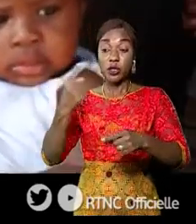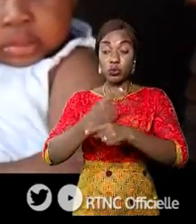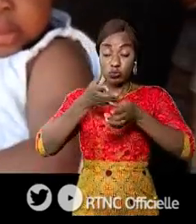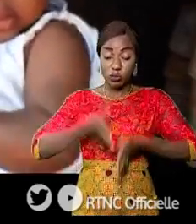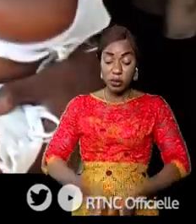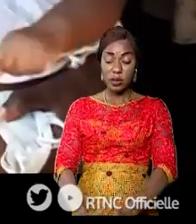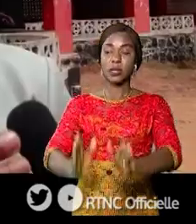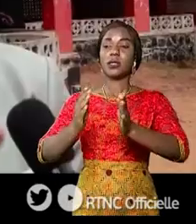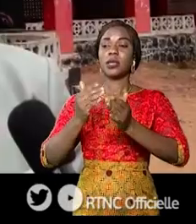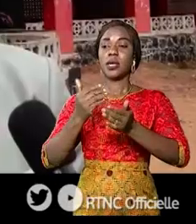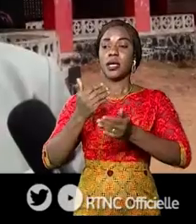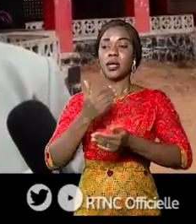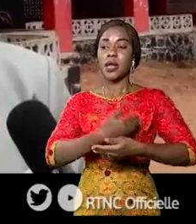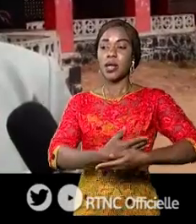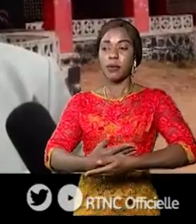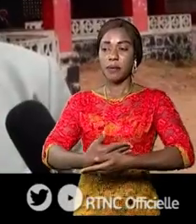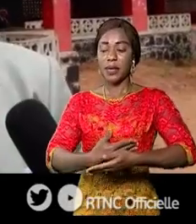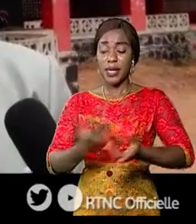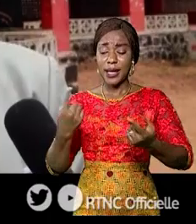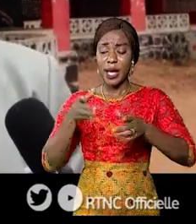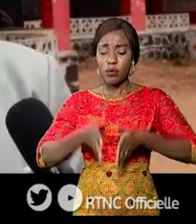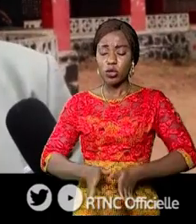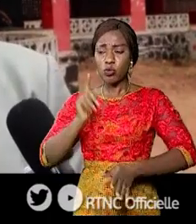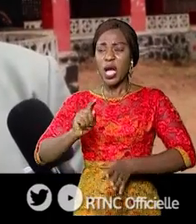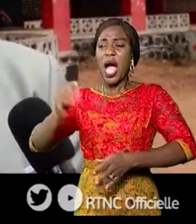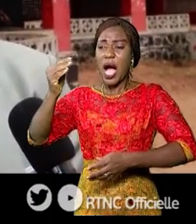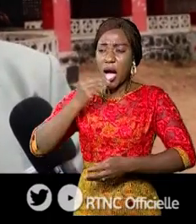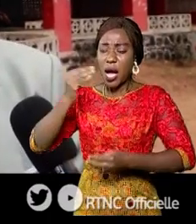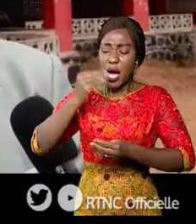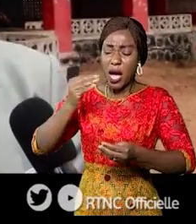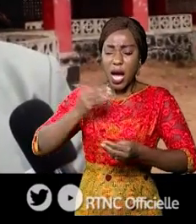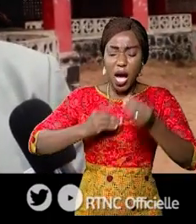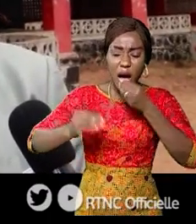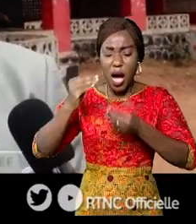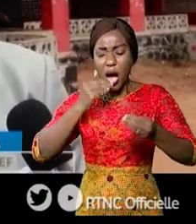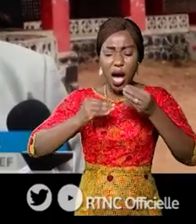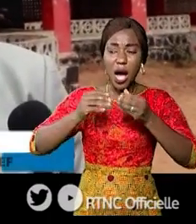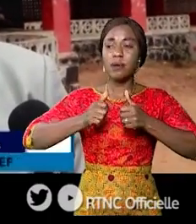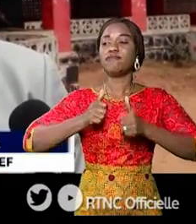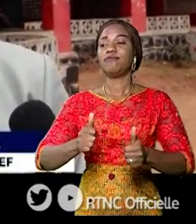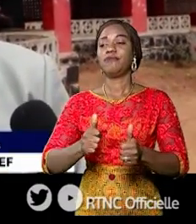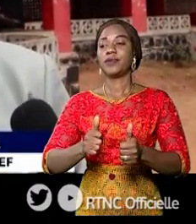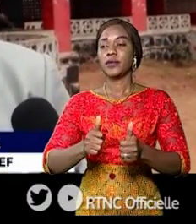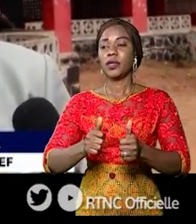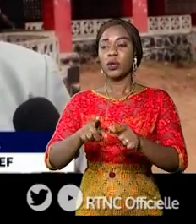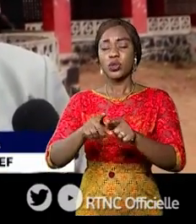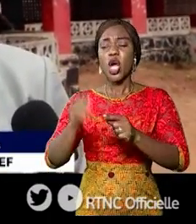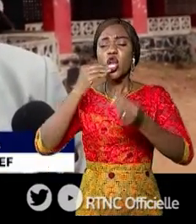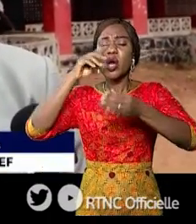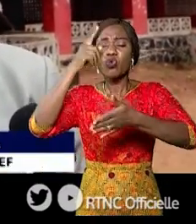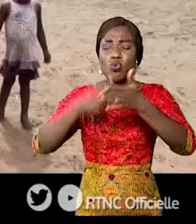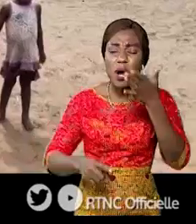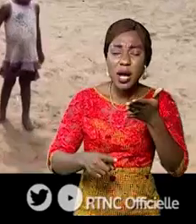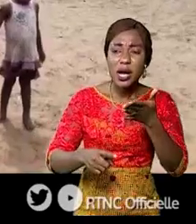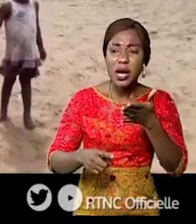la malnutrition s'installe et on essaie de suivre. Et c'est là où on donne les conseils, comment nourrir l'enfant, comment diversifier l'alimentation de